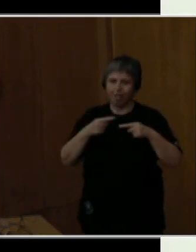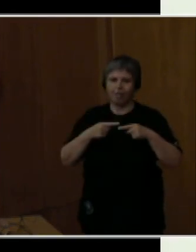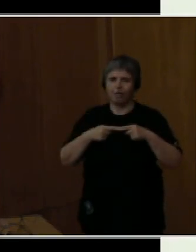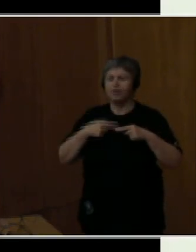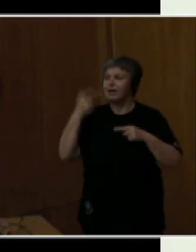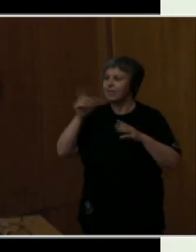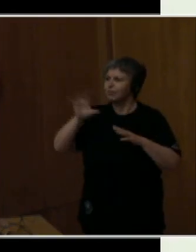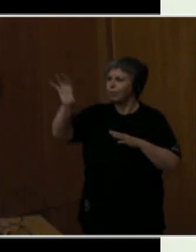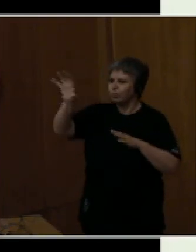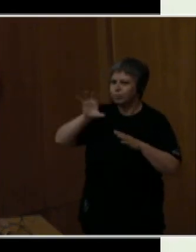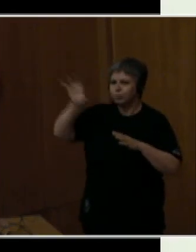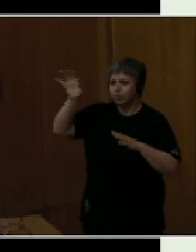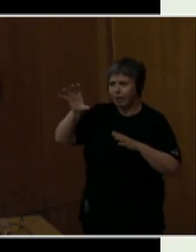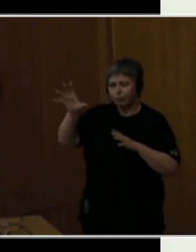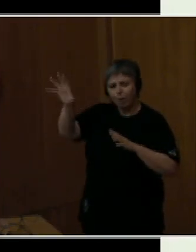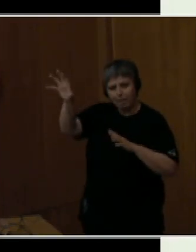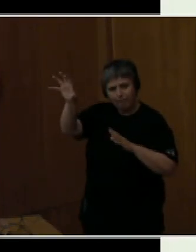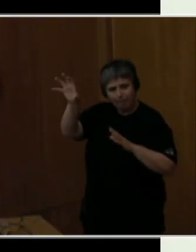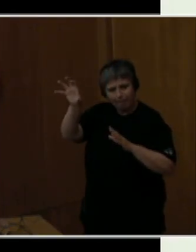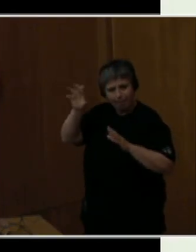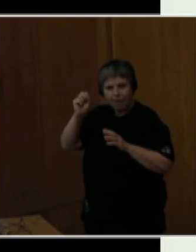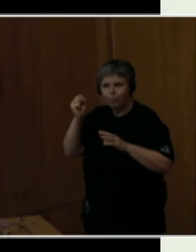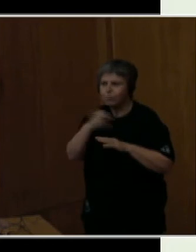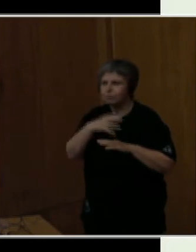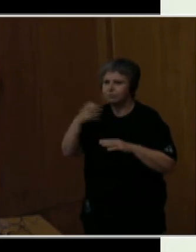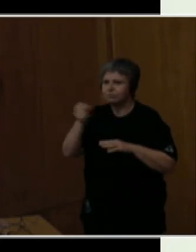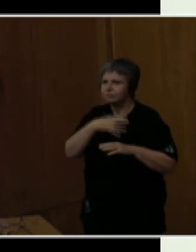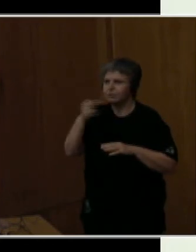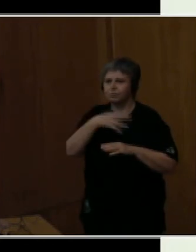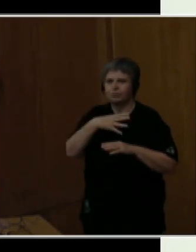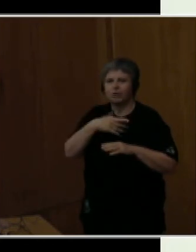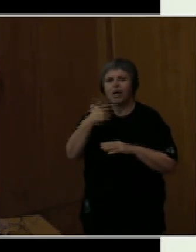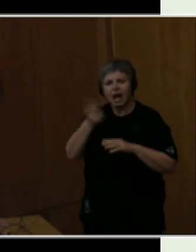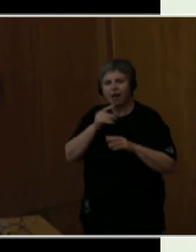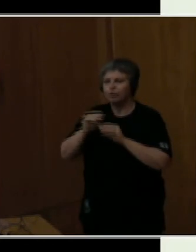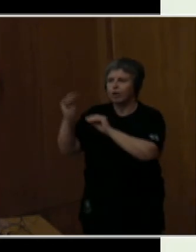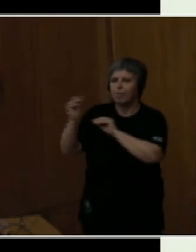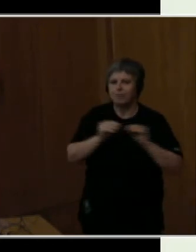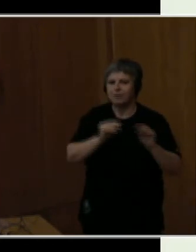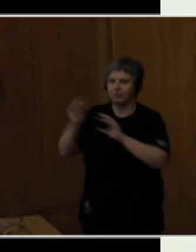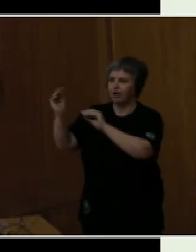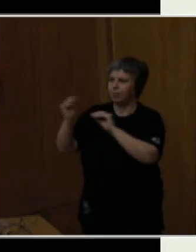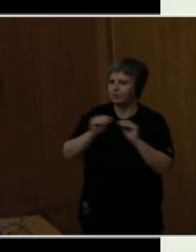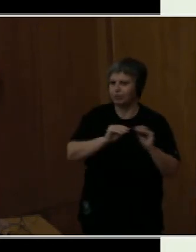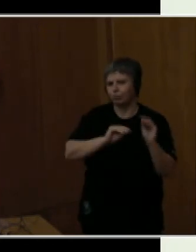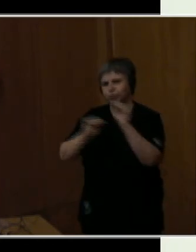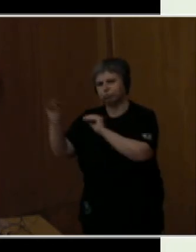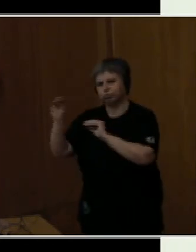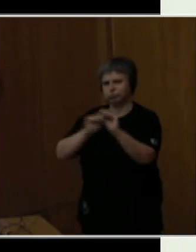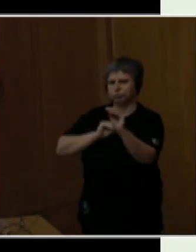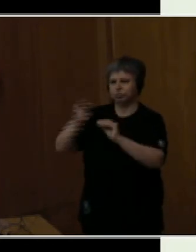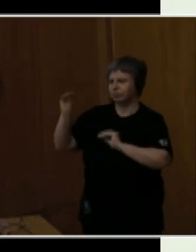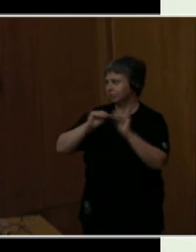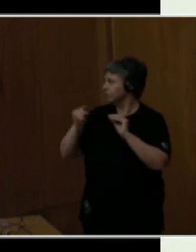τα bits και τα bytes, το 0 και το 1 δηλαδή, των ψηφιακών συστημάτων. Η μετάδοση γίνεται κατά αυτόν